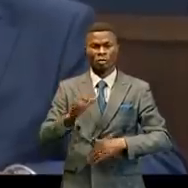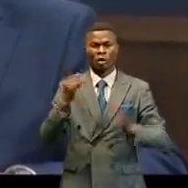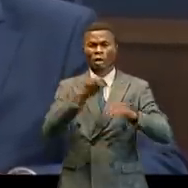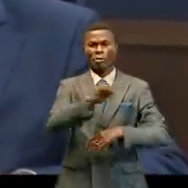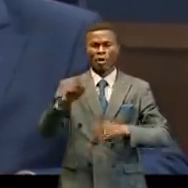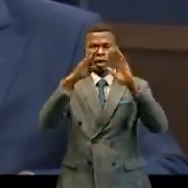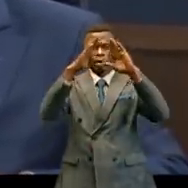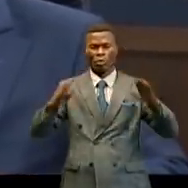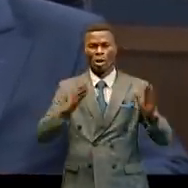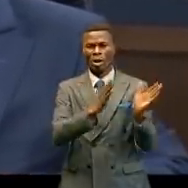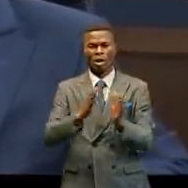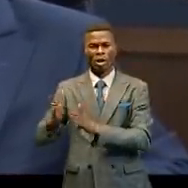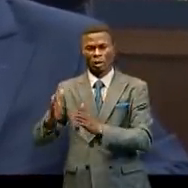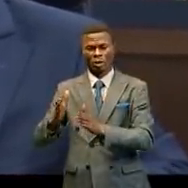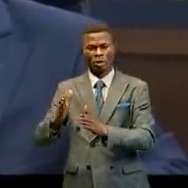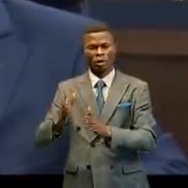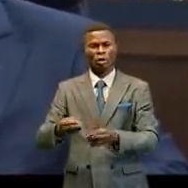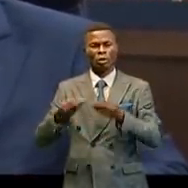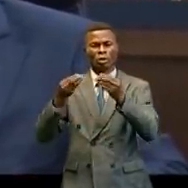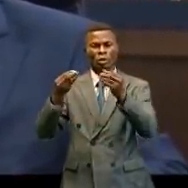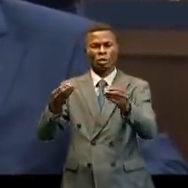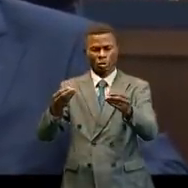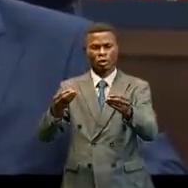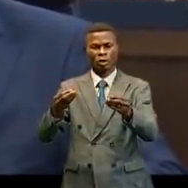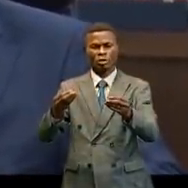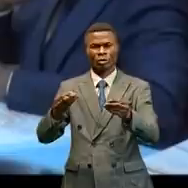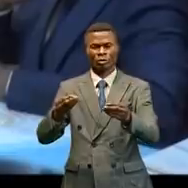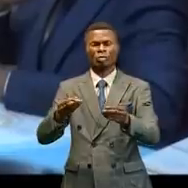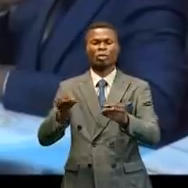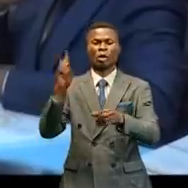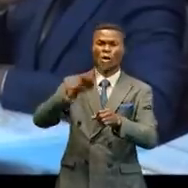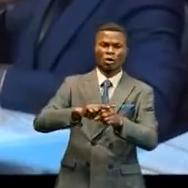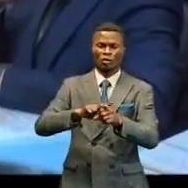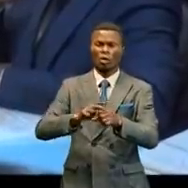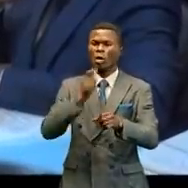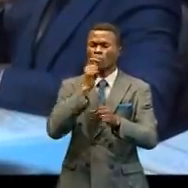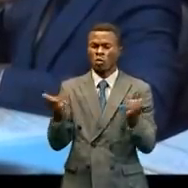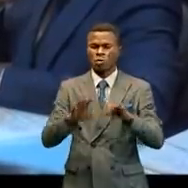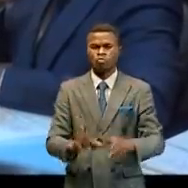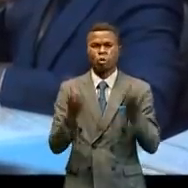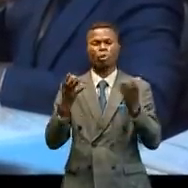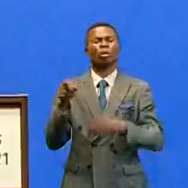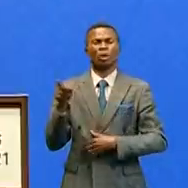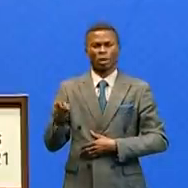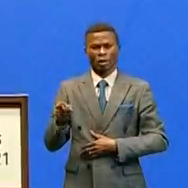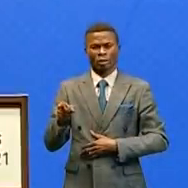maisons destinées à être livrées aux victimes de l'éruption du Niragongo.